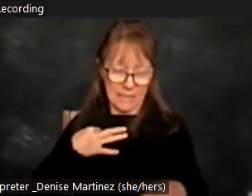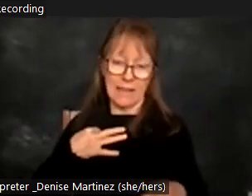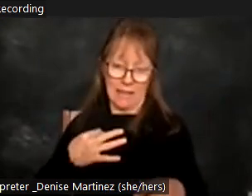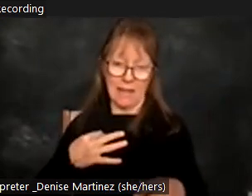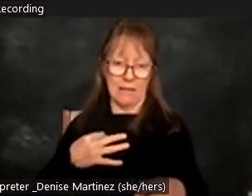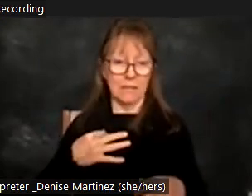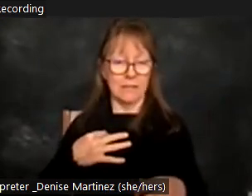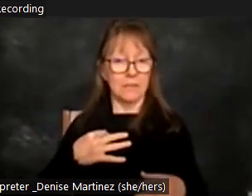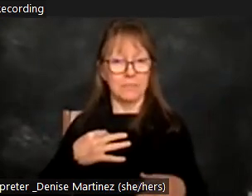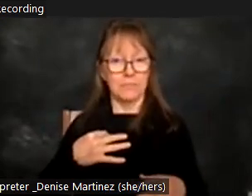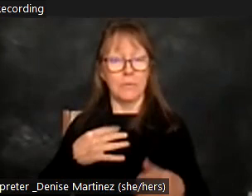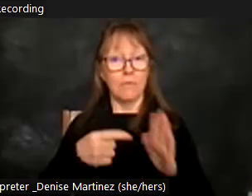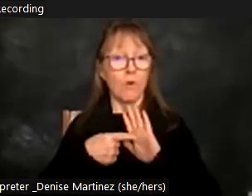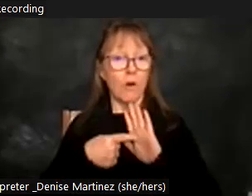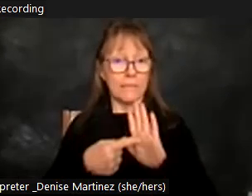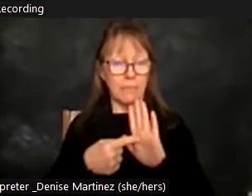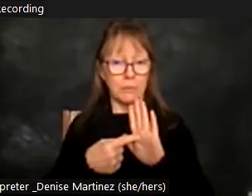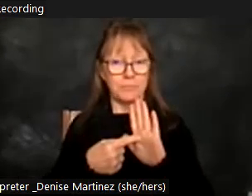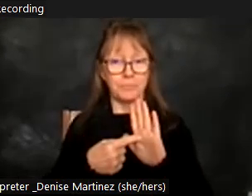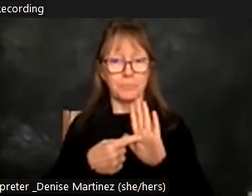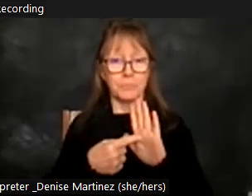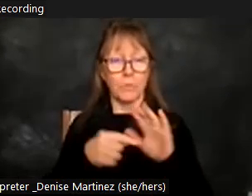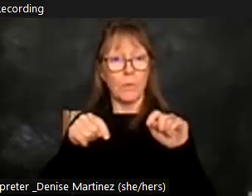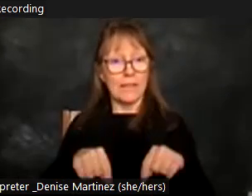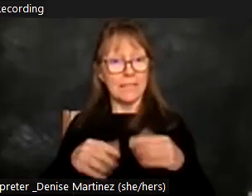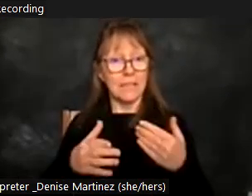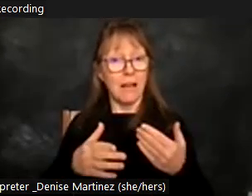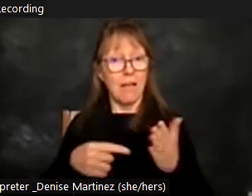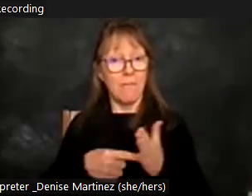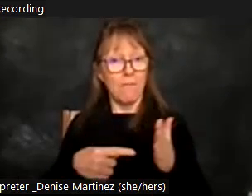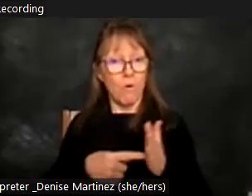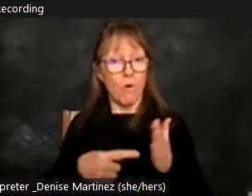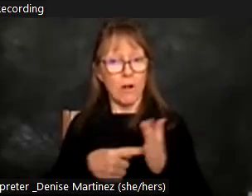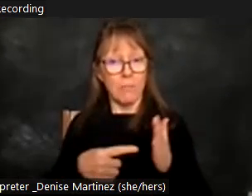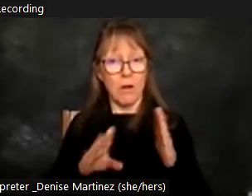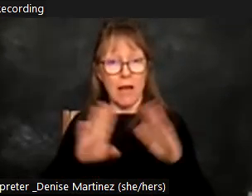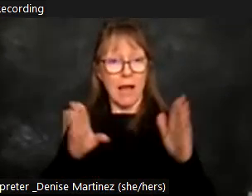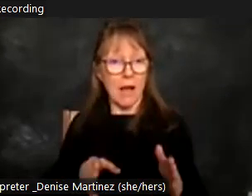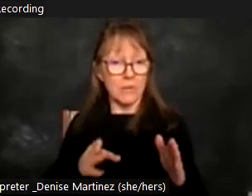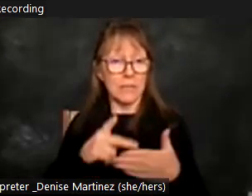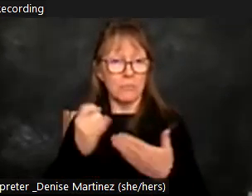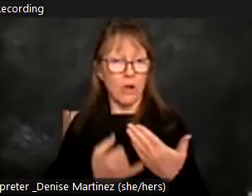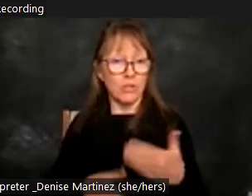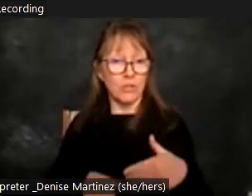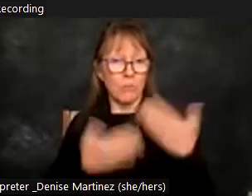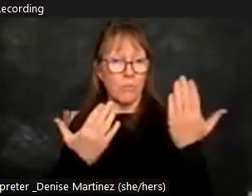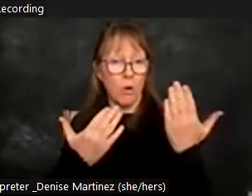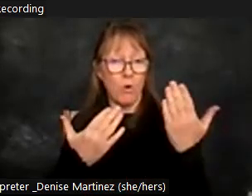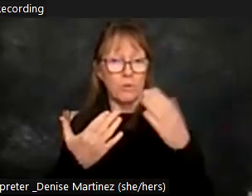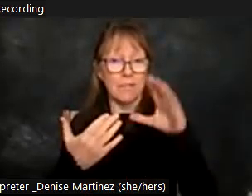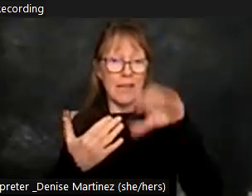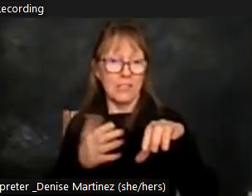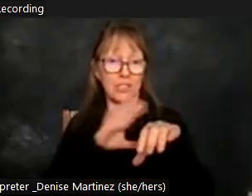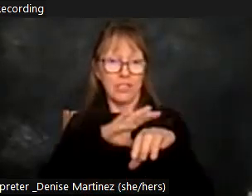applications? en For example, when these affordable housing par projects exemple are les proposed projets adjacent CAISA ou pas to pour faire